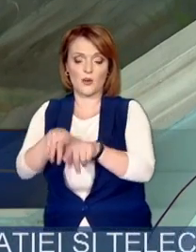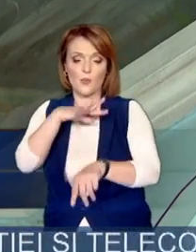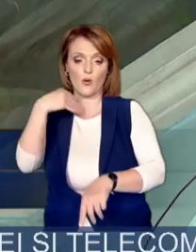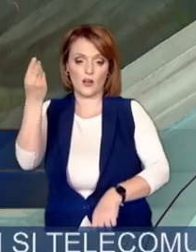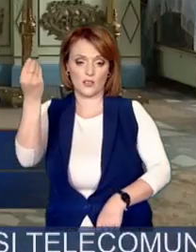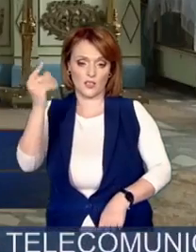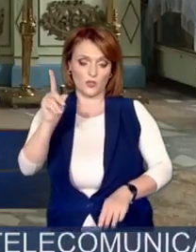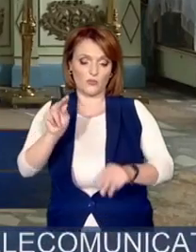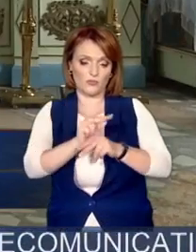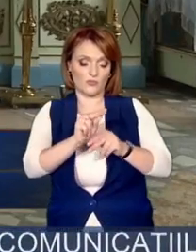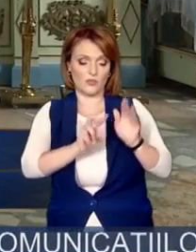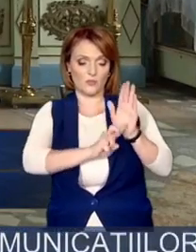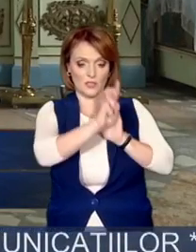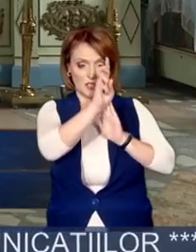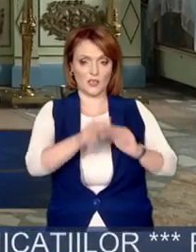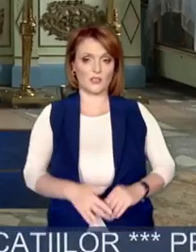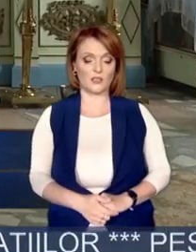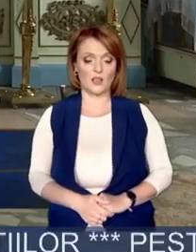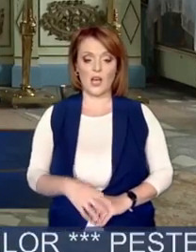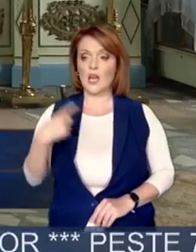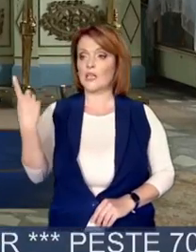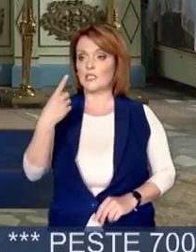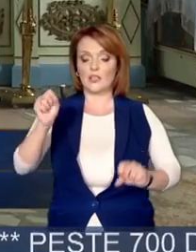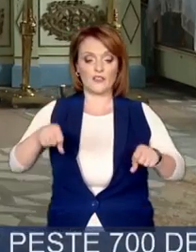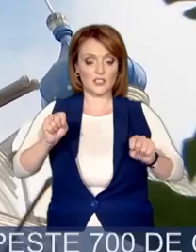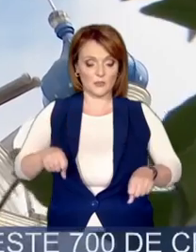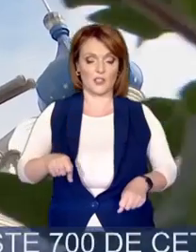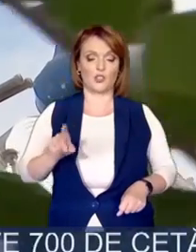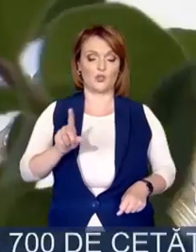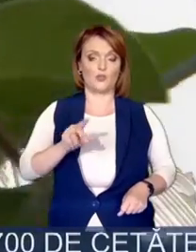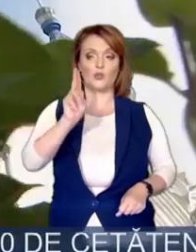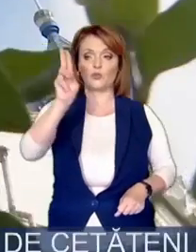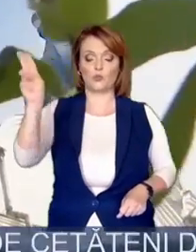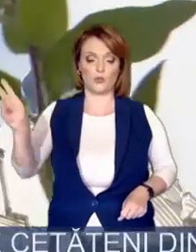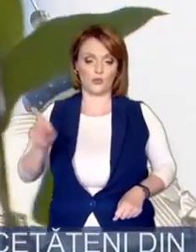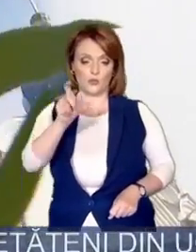reparația bisericii. În lipsa banilor, singura opțiune ar fi donațiile enoriașilor.